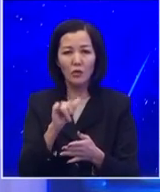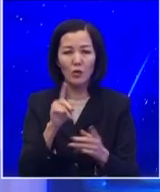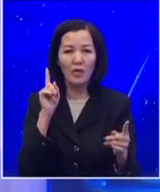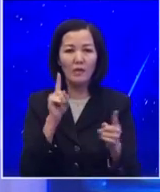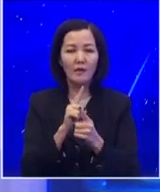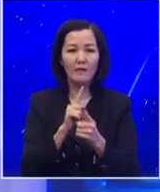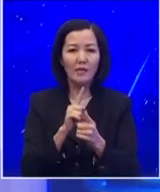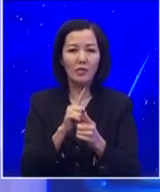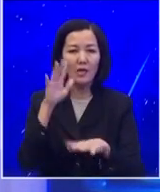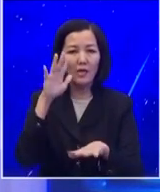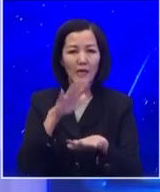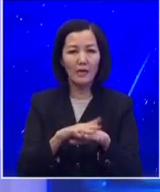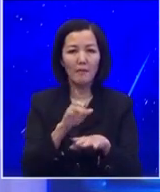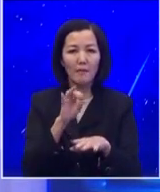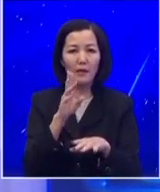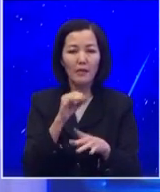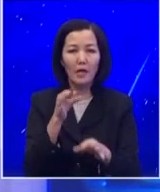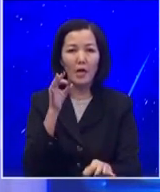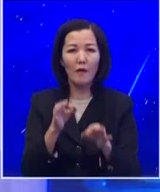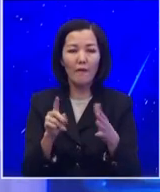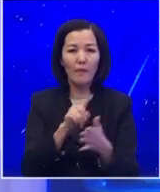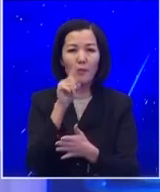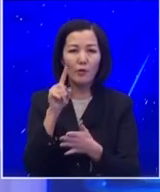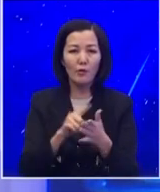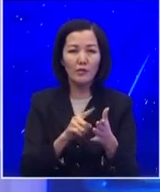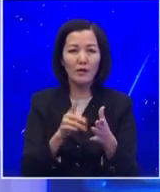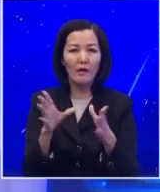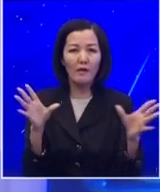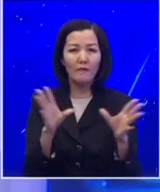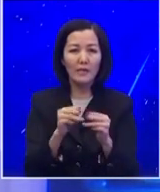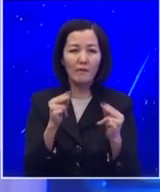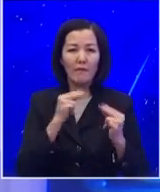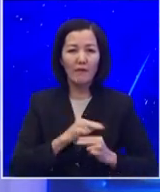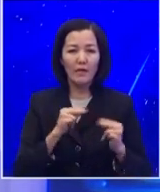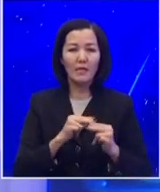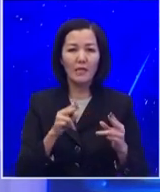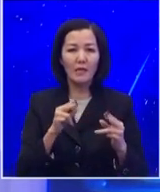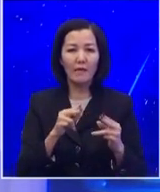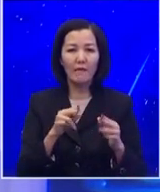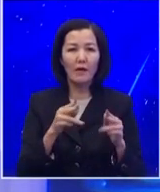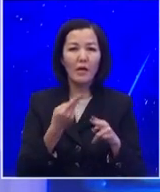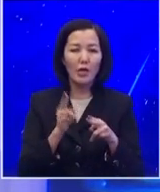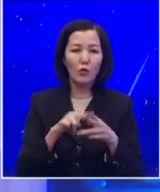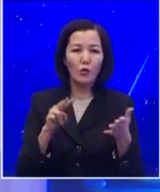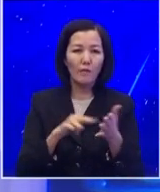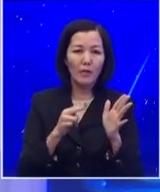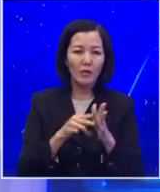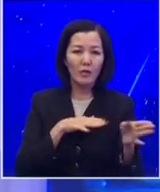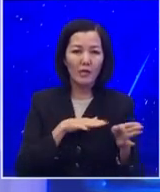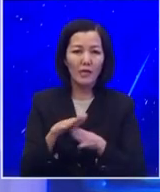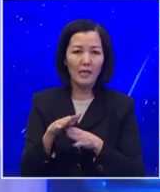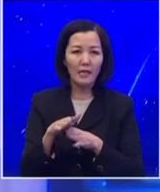с главой региона Амандыком Баталовым обсуждались вопросы взаимовыгодного партнерства, в рамках которого планируется